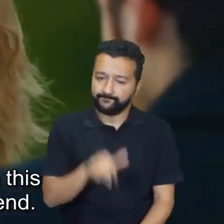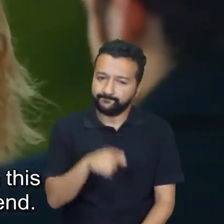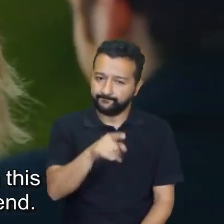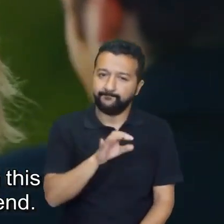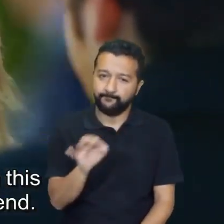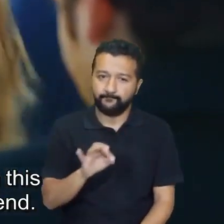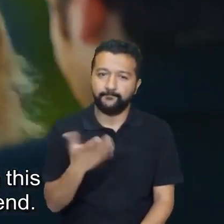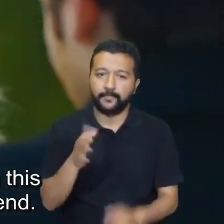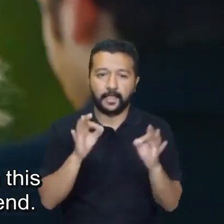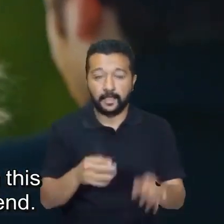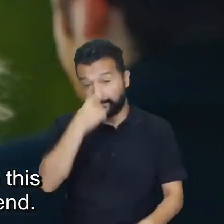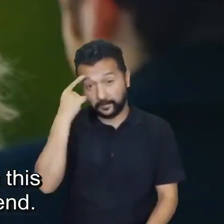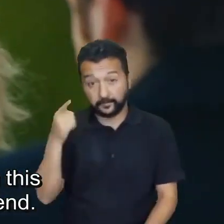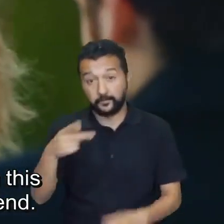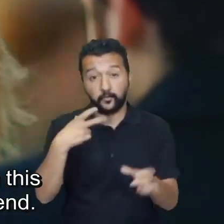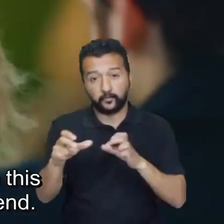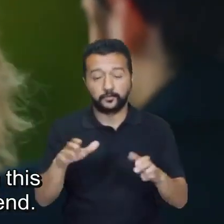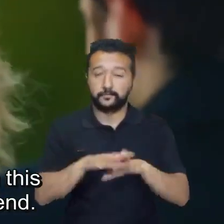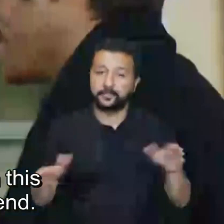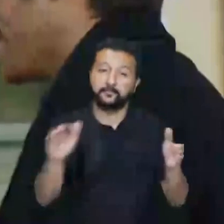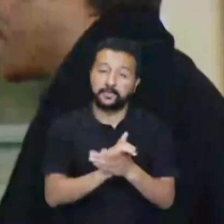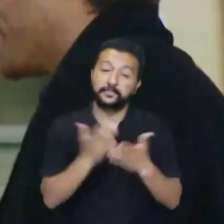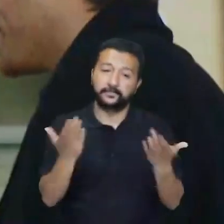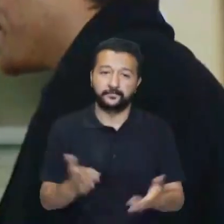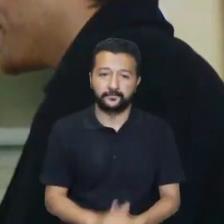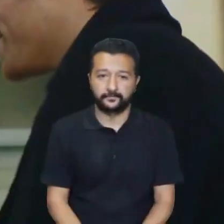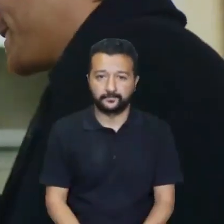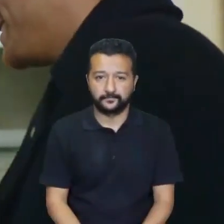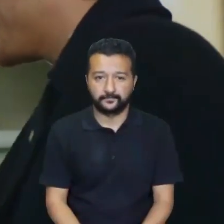Haklısın. Hem belki bu sayede küslükleri de biter.